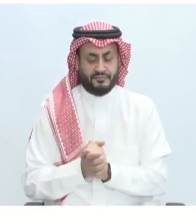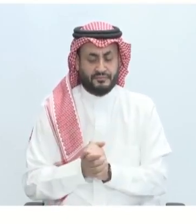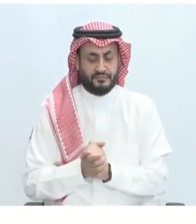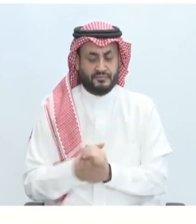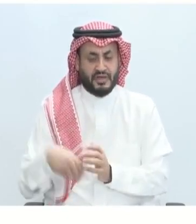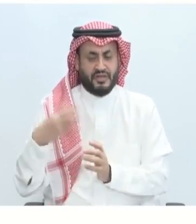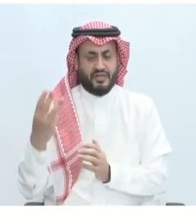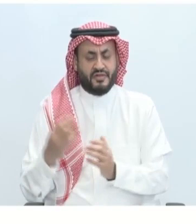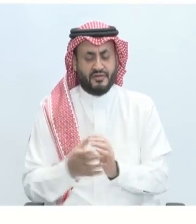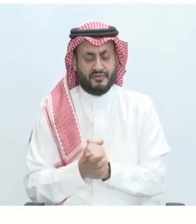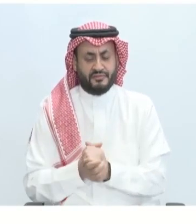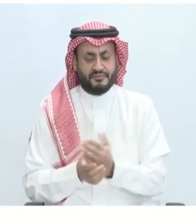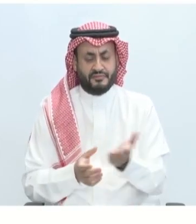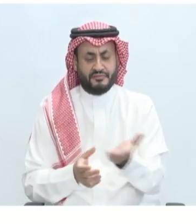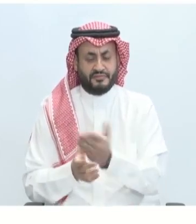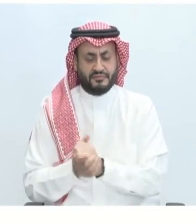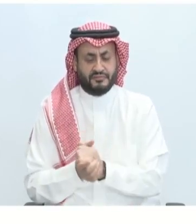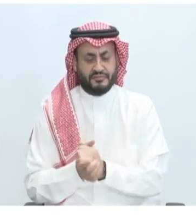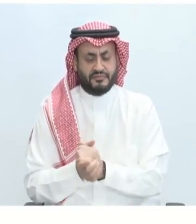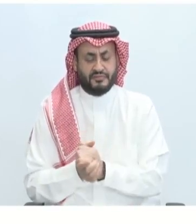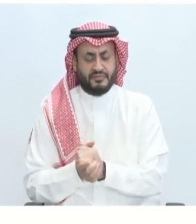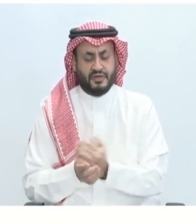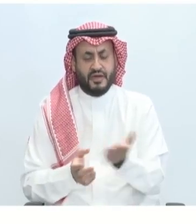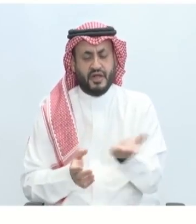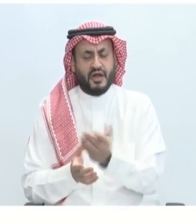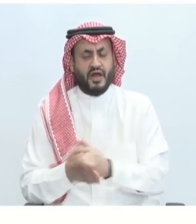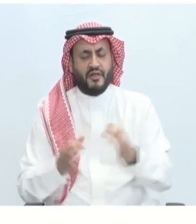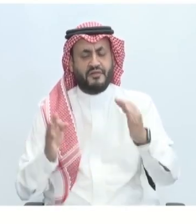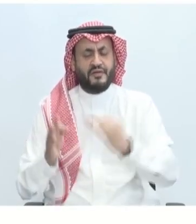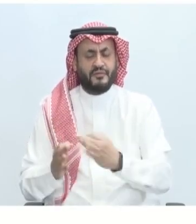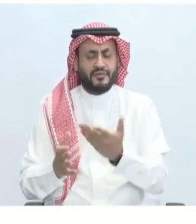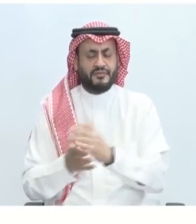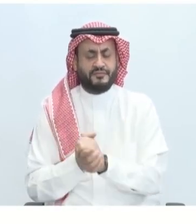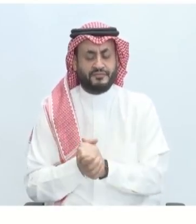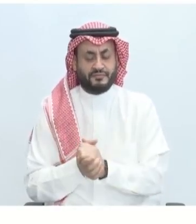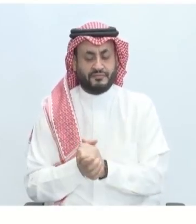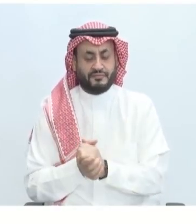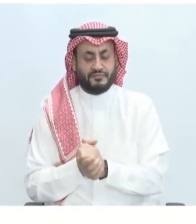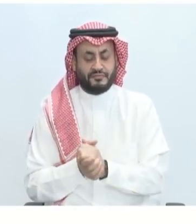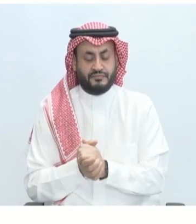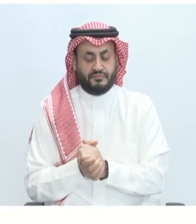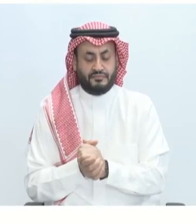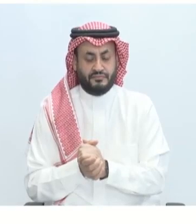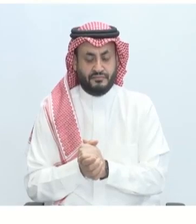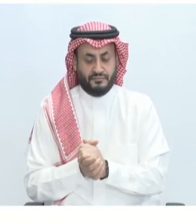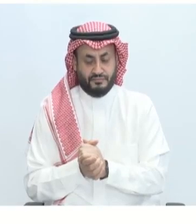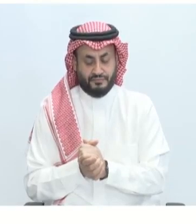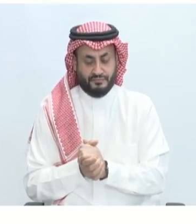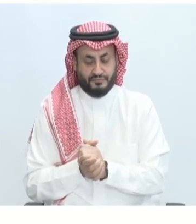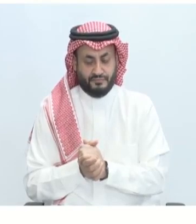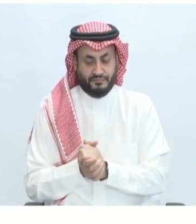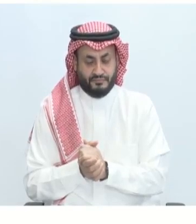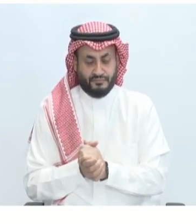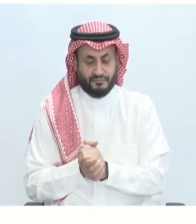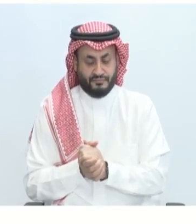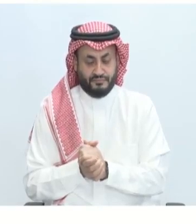العباره الثالثه والاخيره معنا هنا من يصدق بالله يوفقه الله عز وجل للتسليم بامره والرضا بقضائه